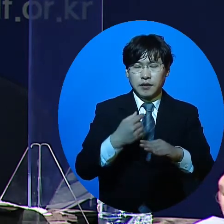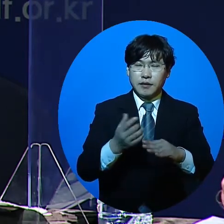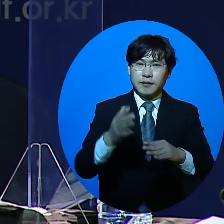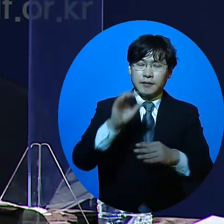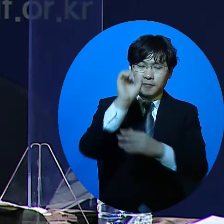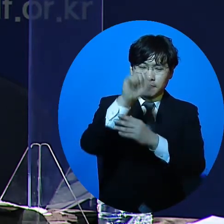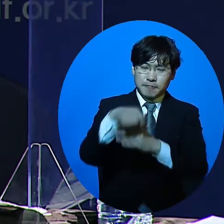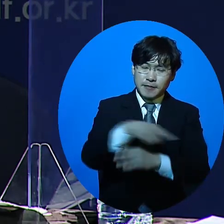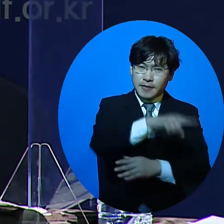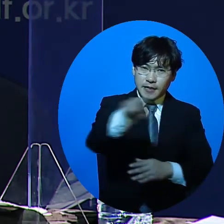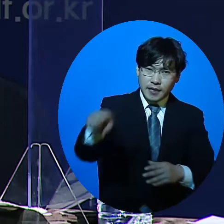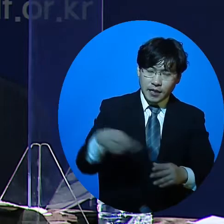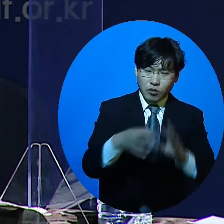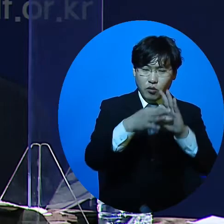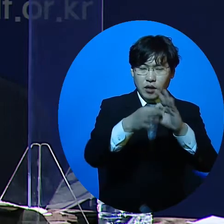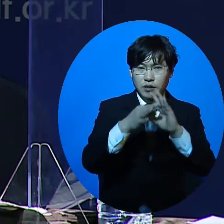열매로